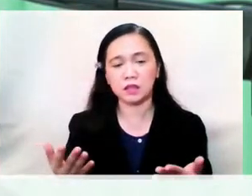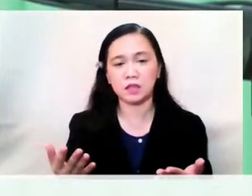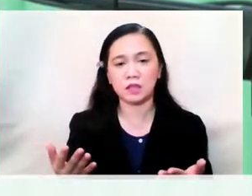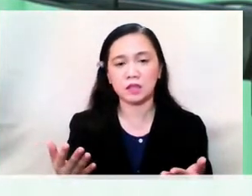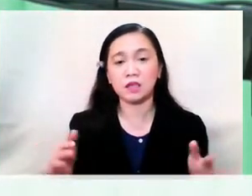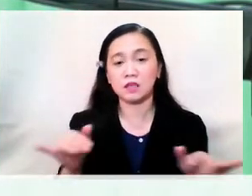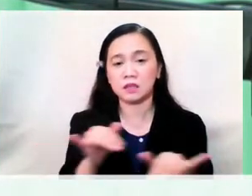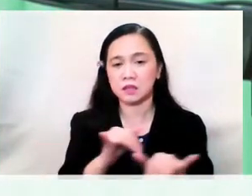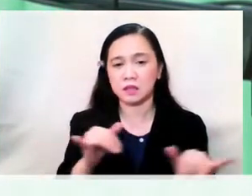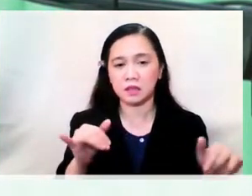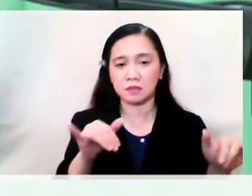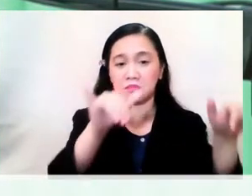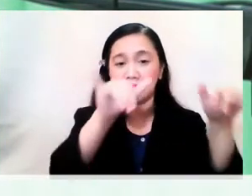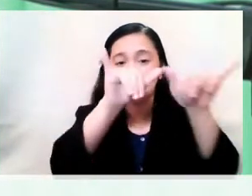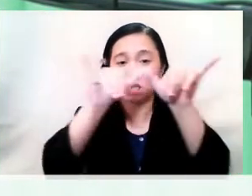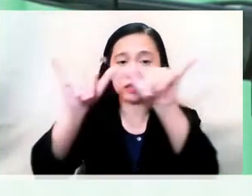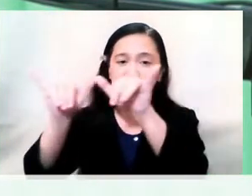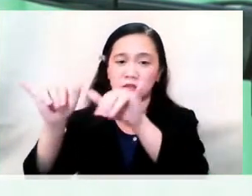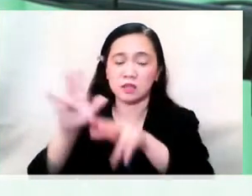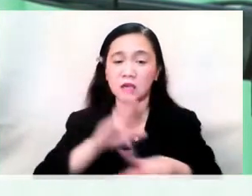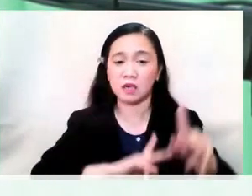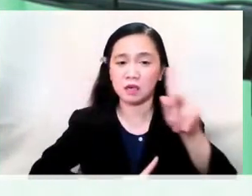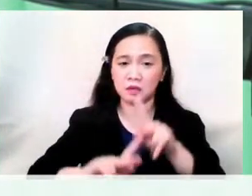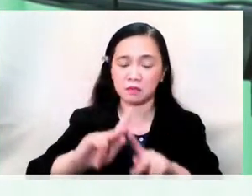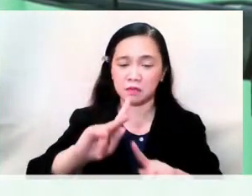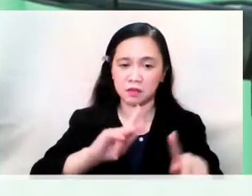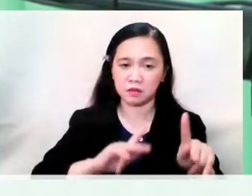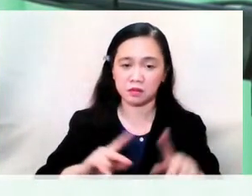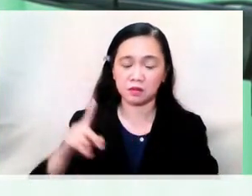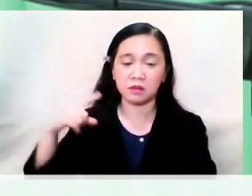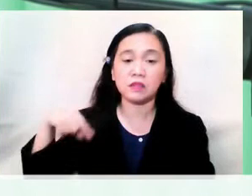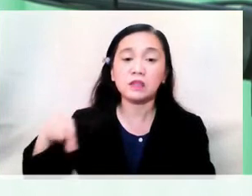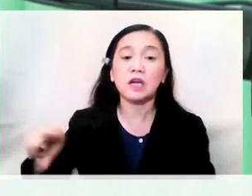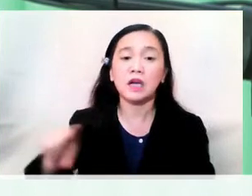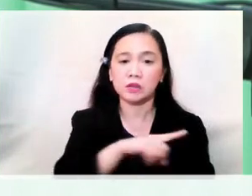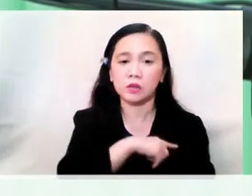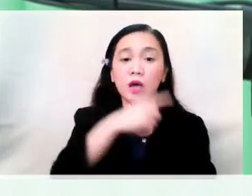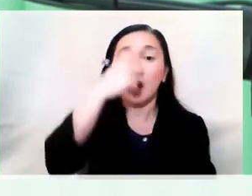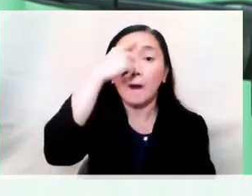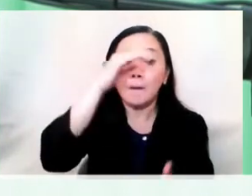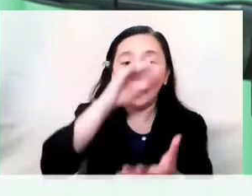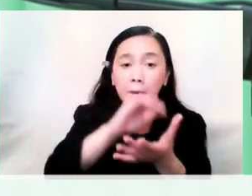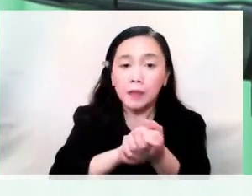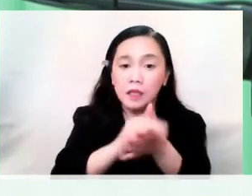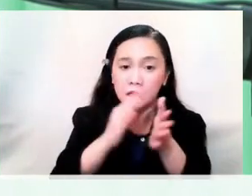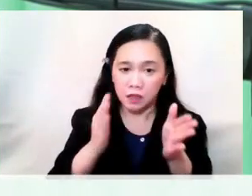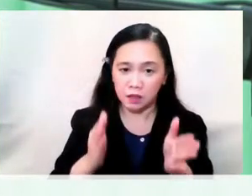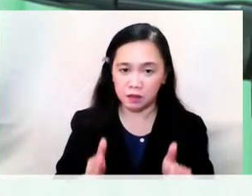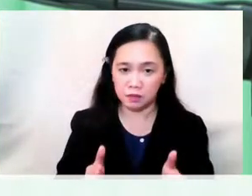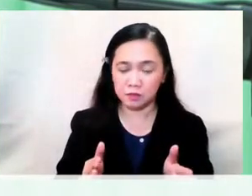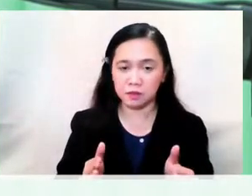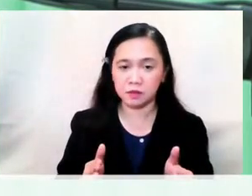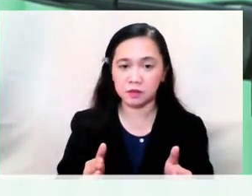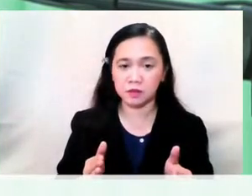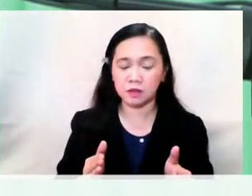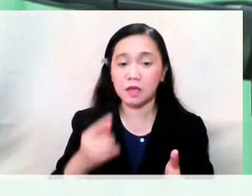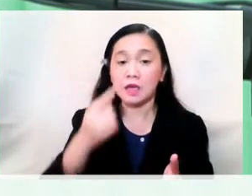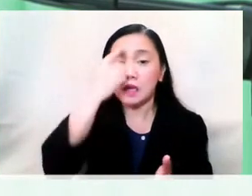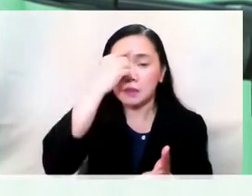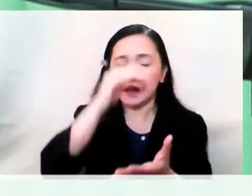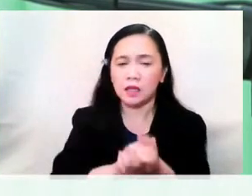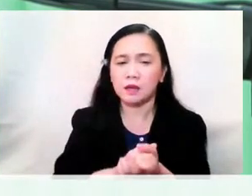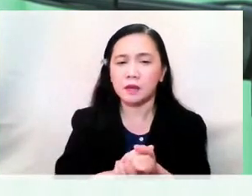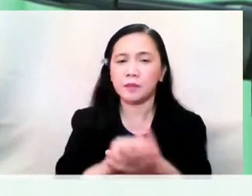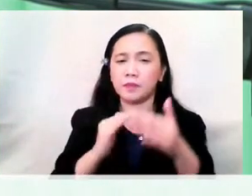pangtao. We are believers. We believe that there is a higher power that is